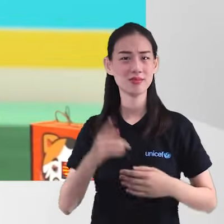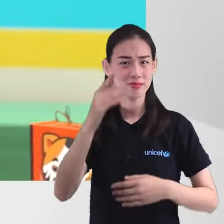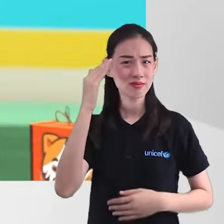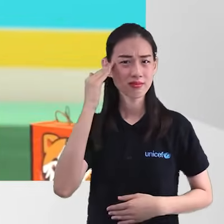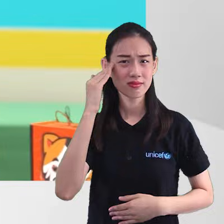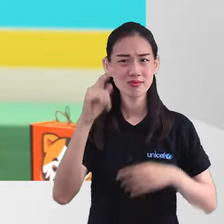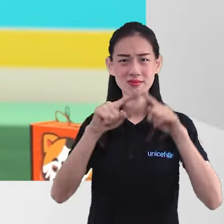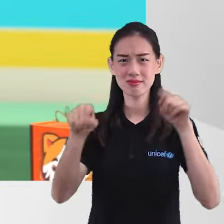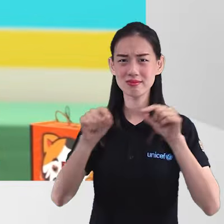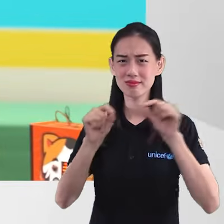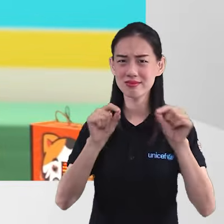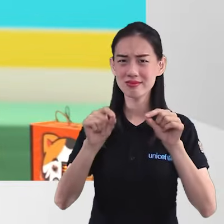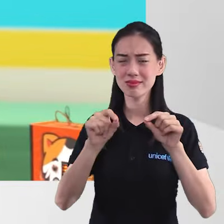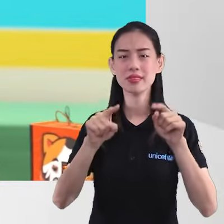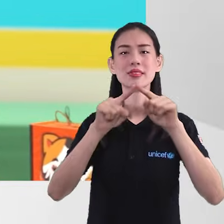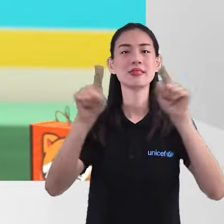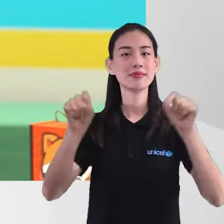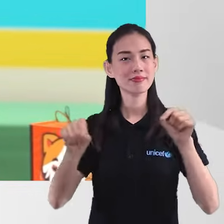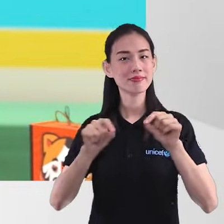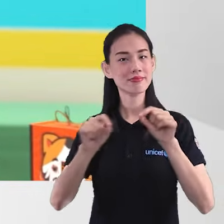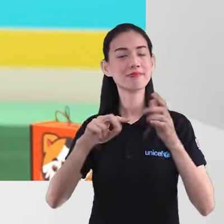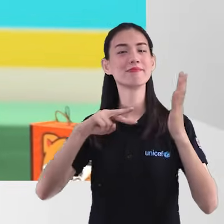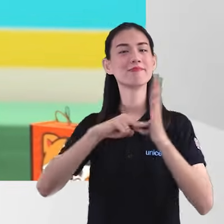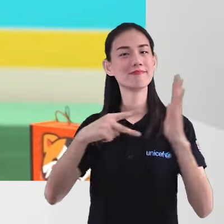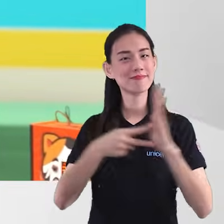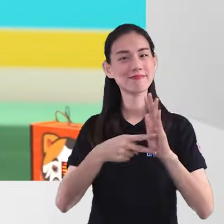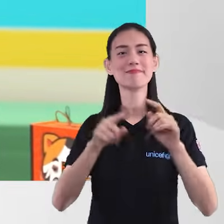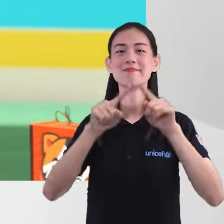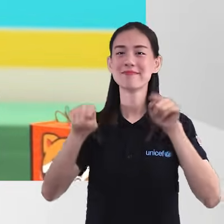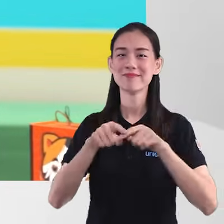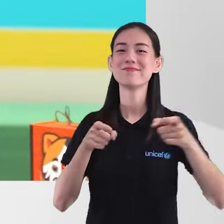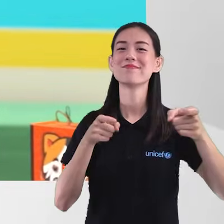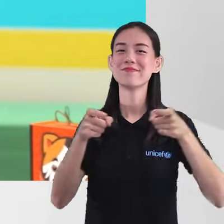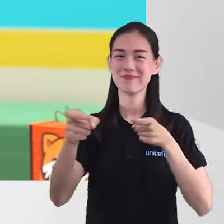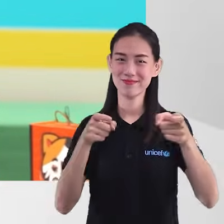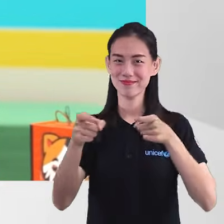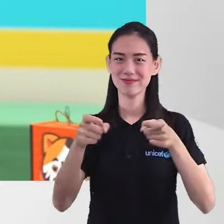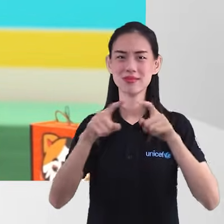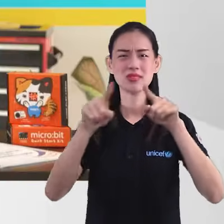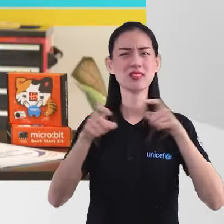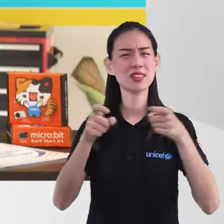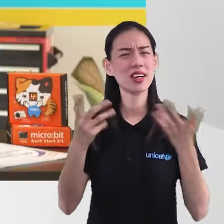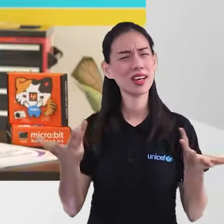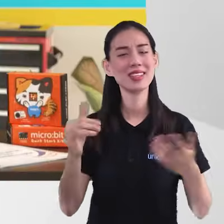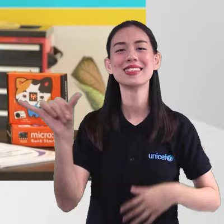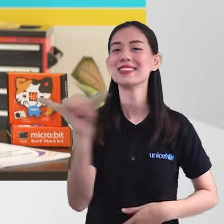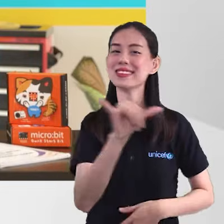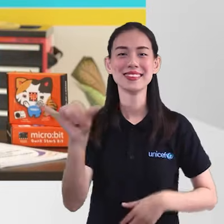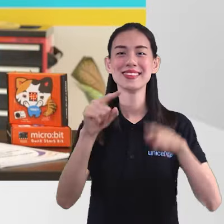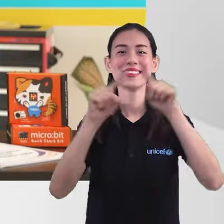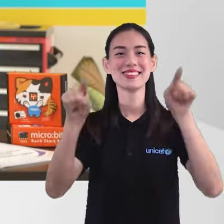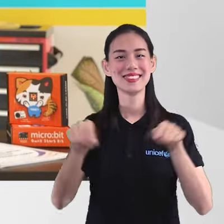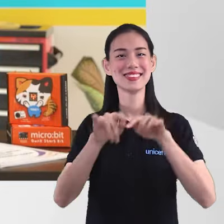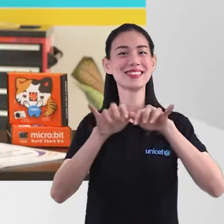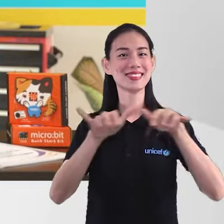anda belum pernah dengar atau lihat Microbit, Microbit adalah jenis mikro pengawal. Tapi, apa itu mikro pengawal? Mikro pengawal boleh dibayangkan